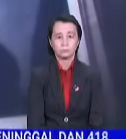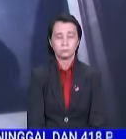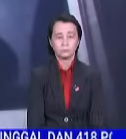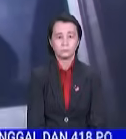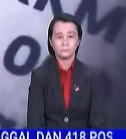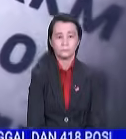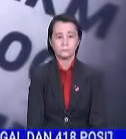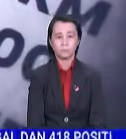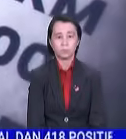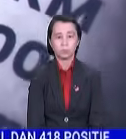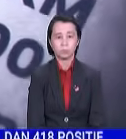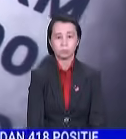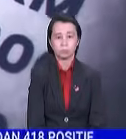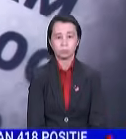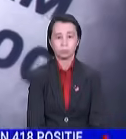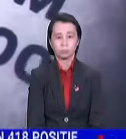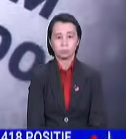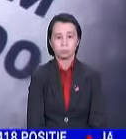kalau